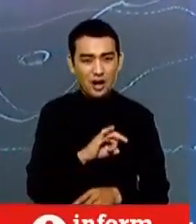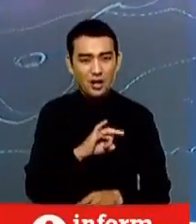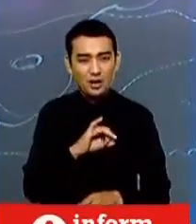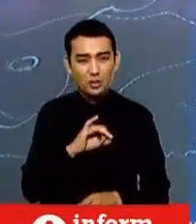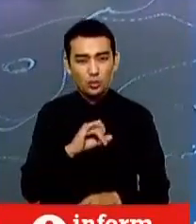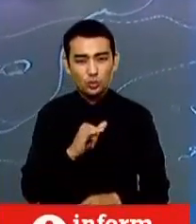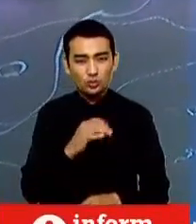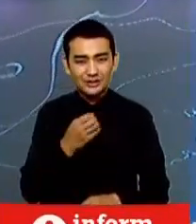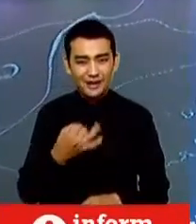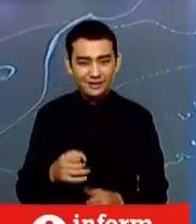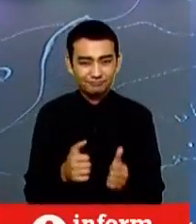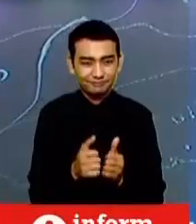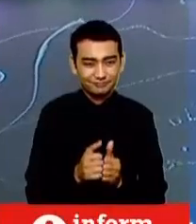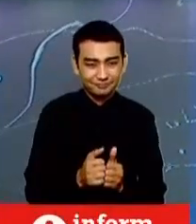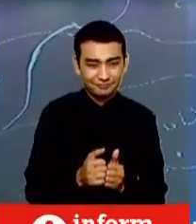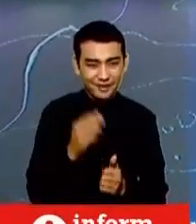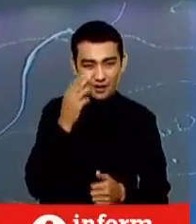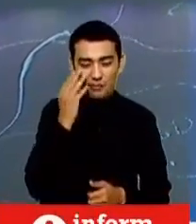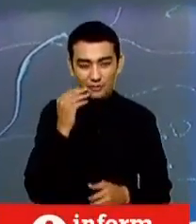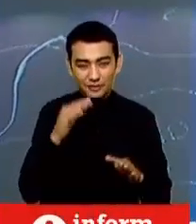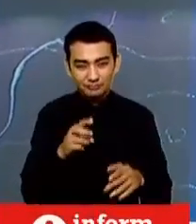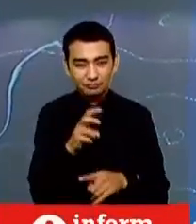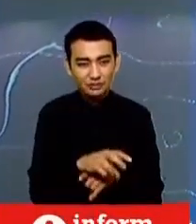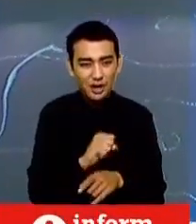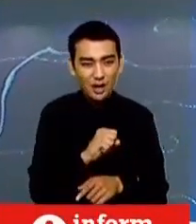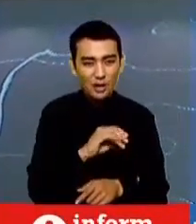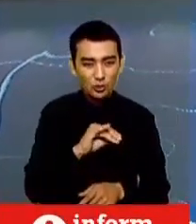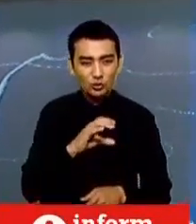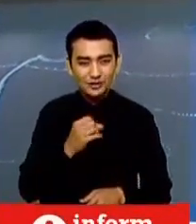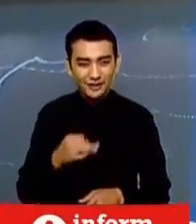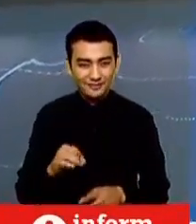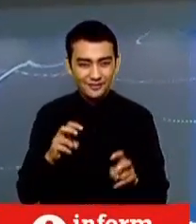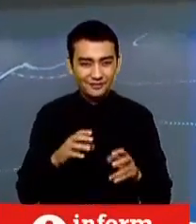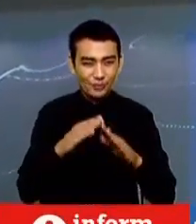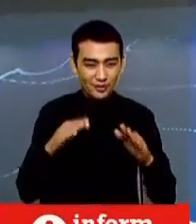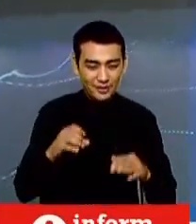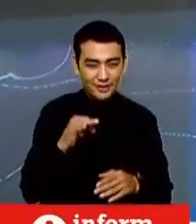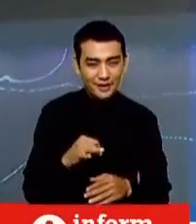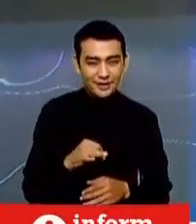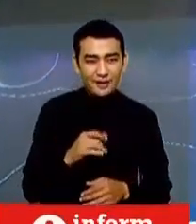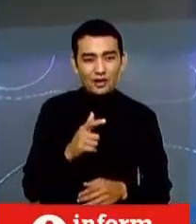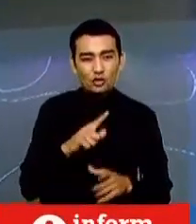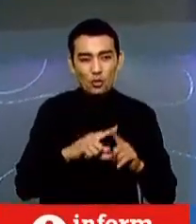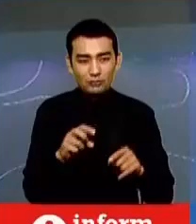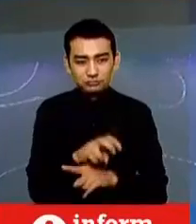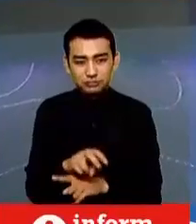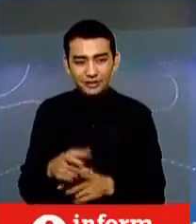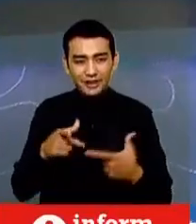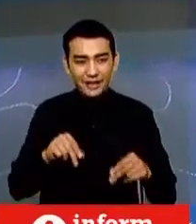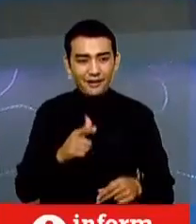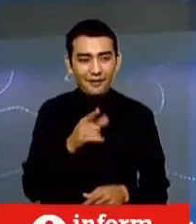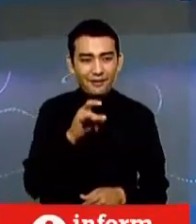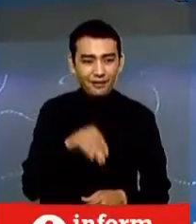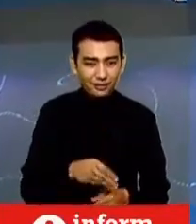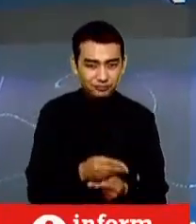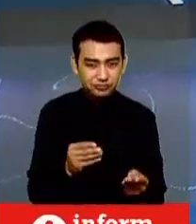которая расположена близ Мегаполиса побывал глава государства и в одну из городских школ где выделяют гранты на обучение для талантливых